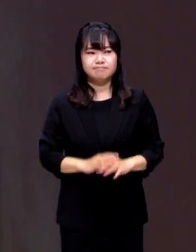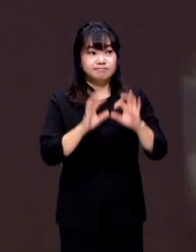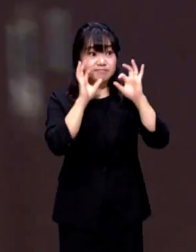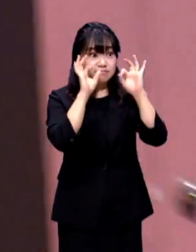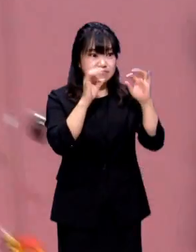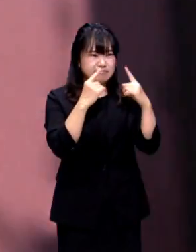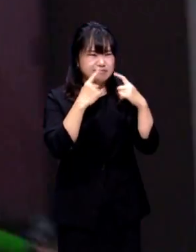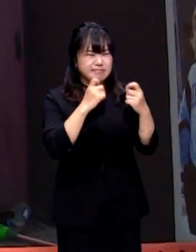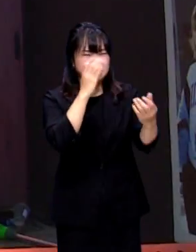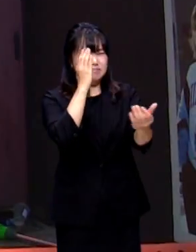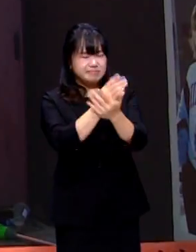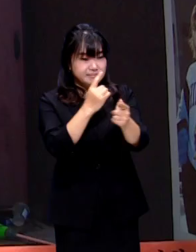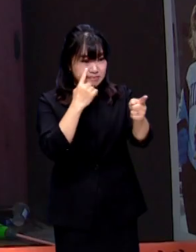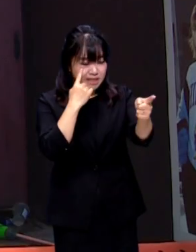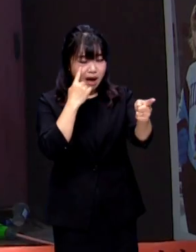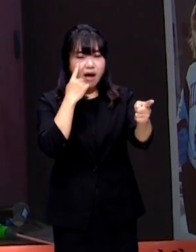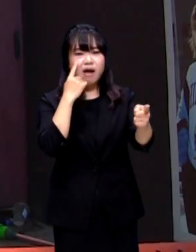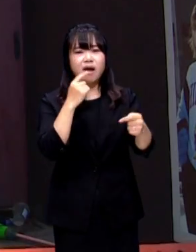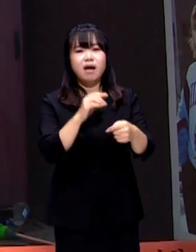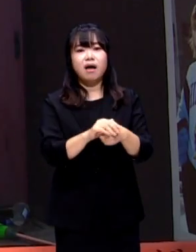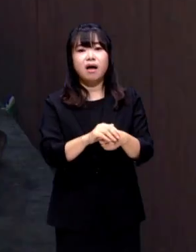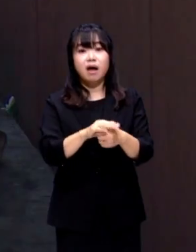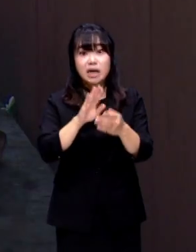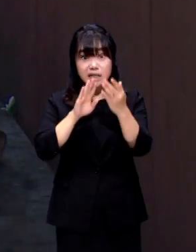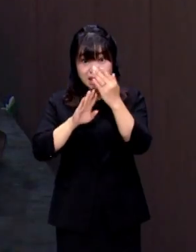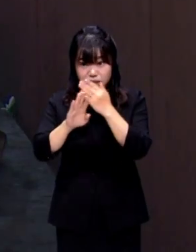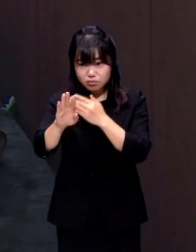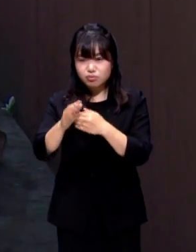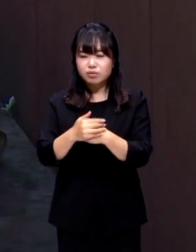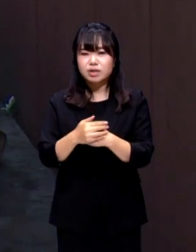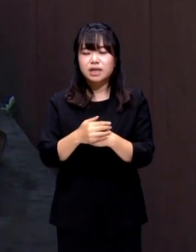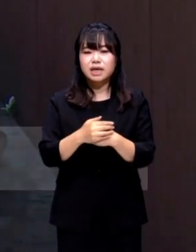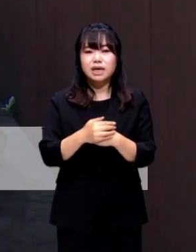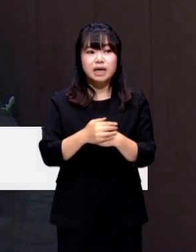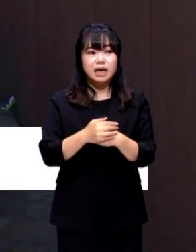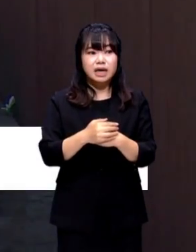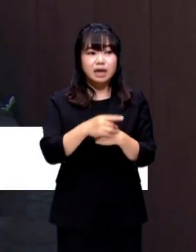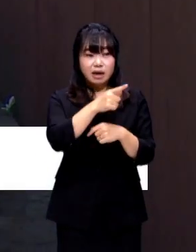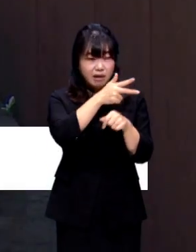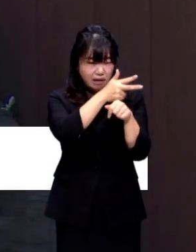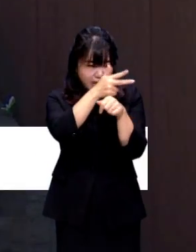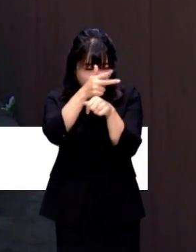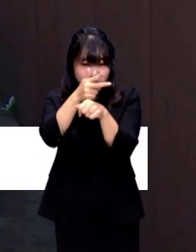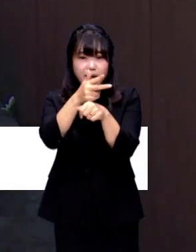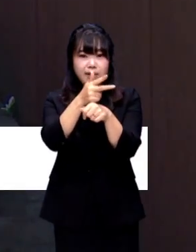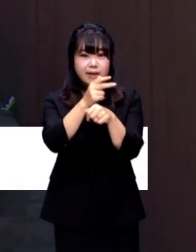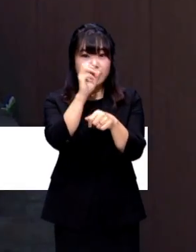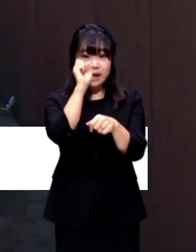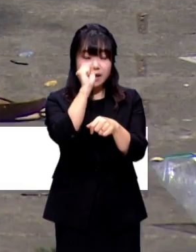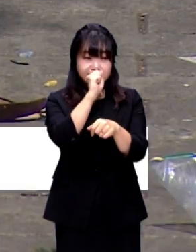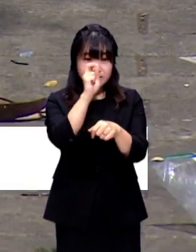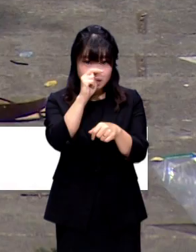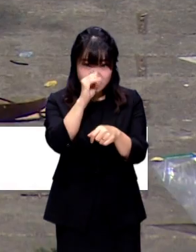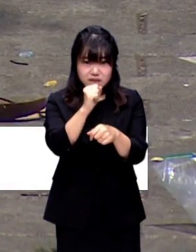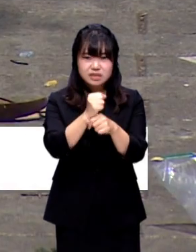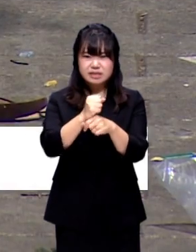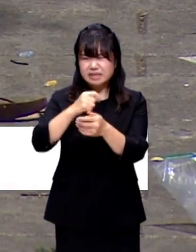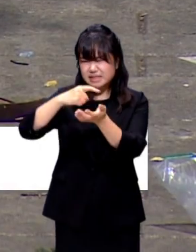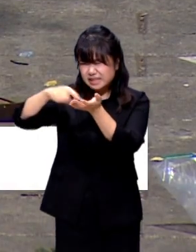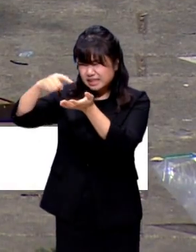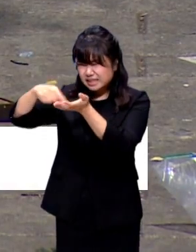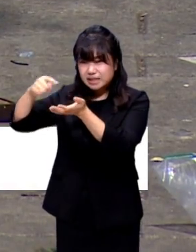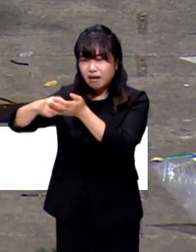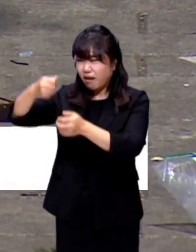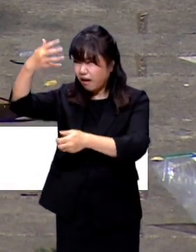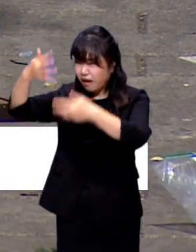끔찍한 사고가 발생한 지난 주말 이후 당시 현장을 촬영한 영상은 TV와 SNS 등을 타고 우리